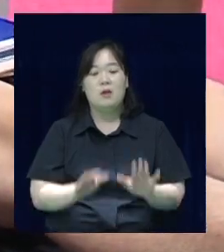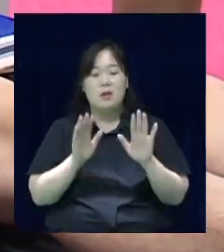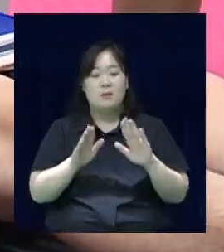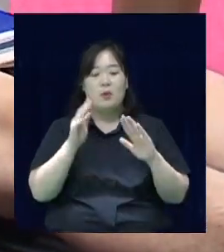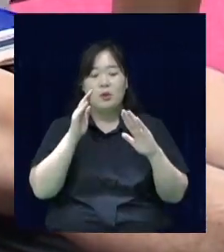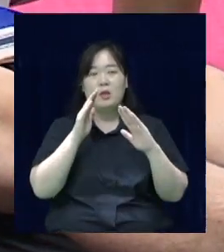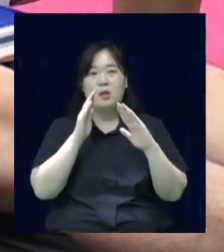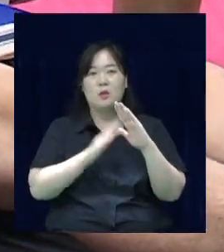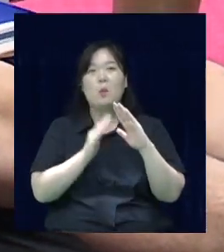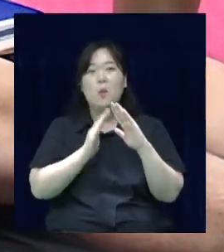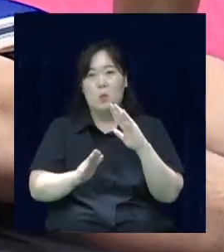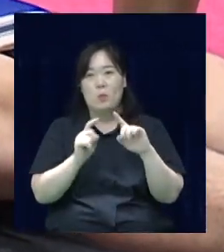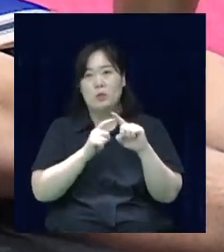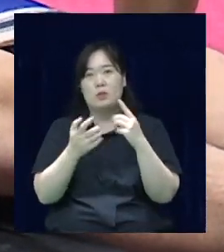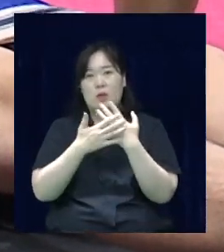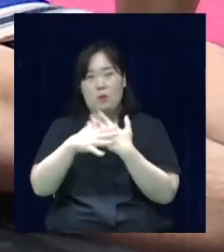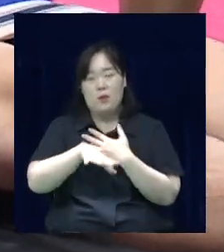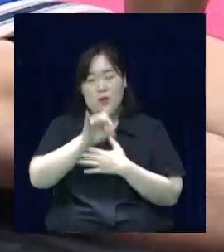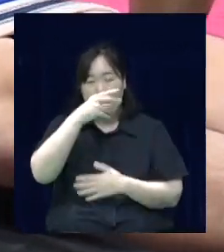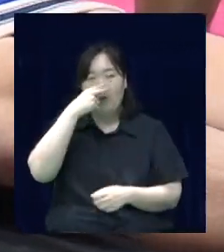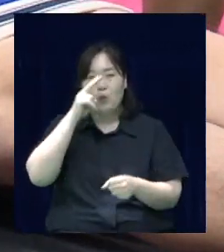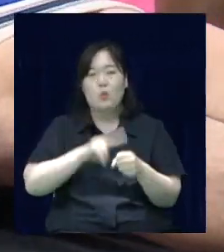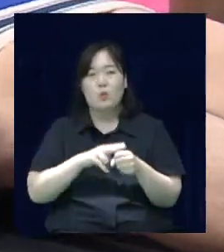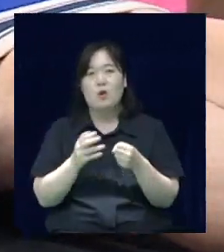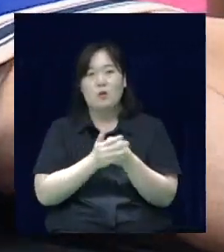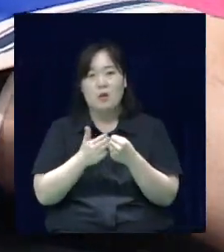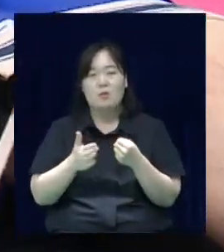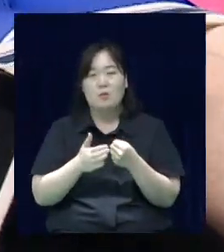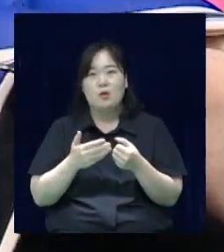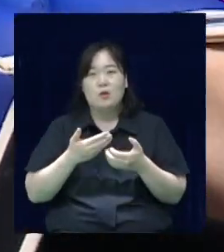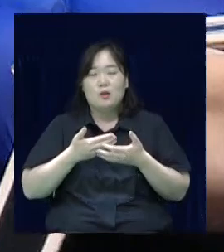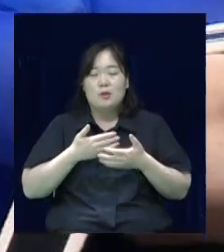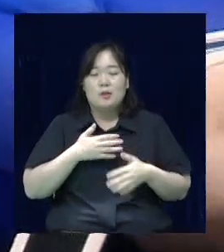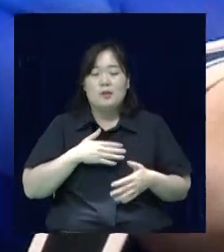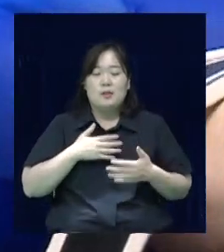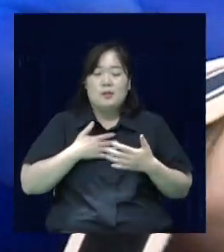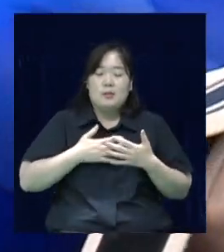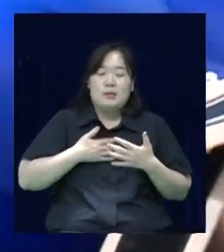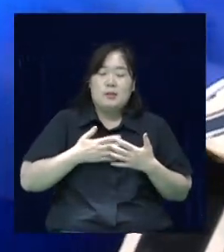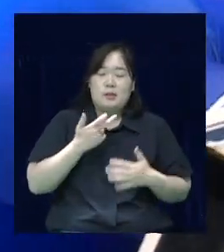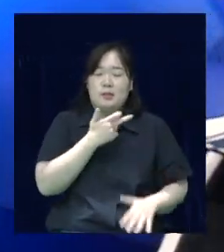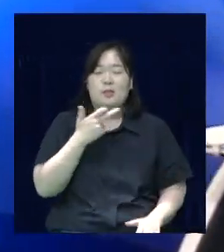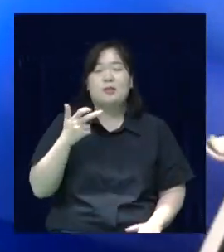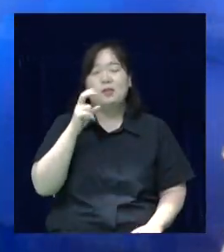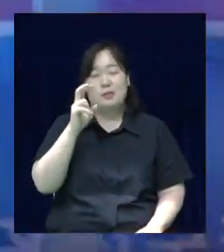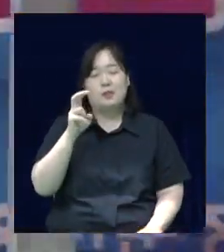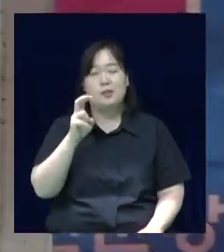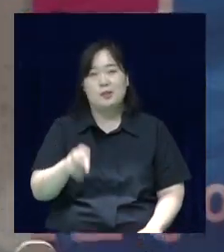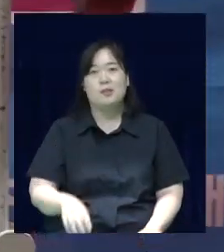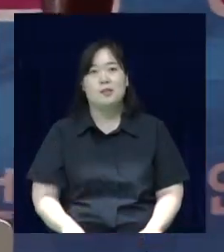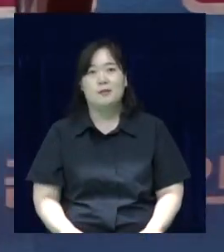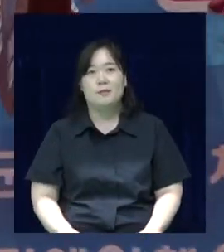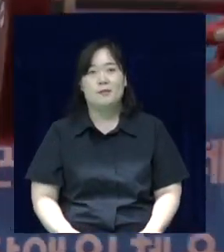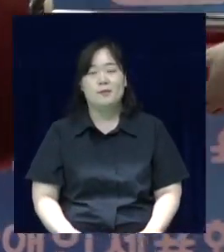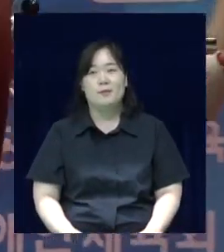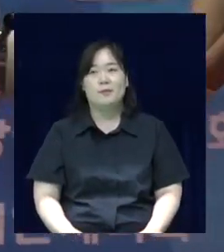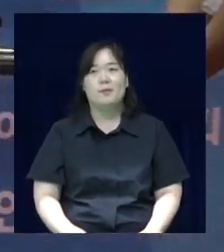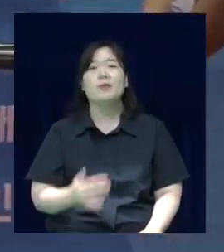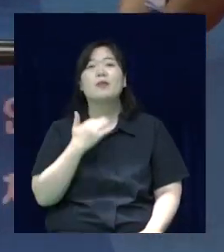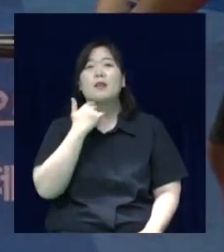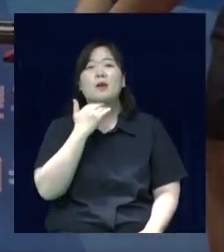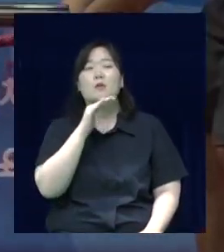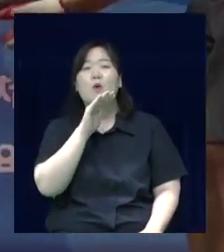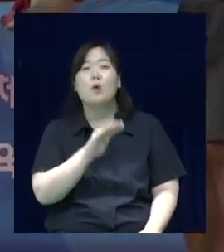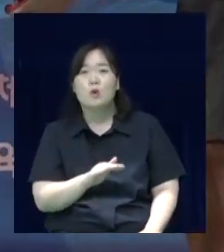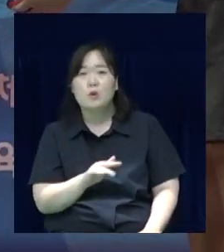그렇죠. 예, 그러다 보니까 어떤 그 중압감을 좀 이겨내기가 어렵지 않았나 이렇게 생각되십니까? 아마 또 어린 선수인데